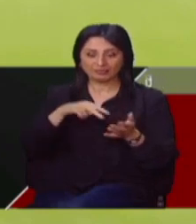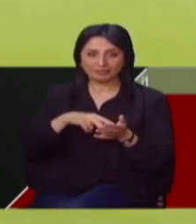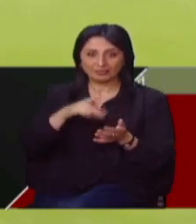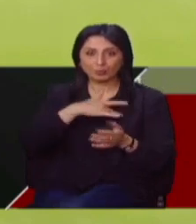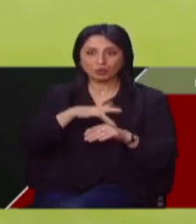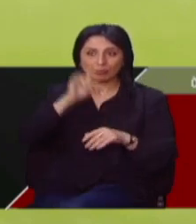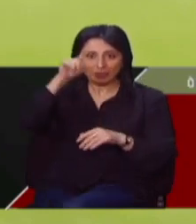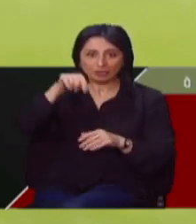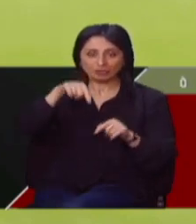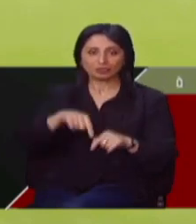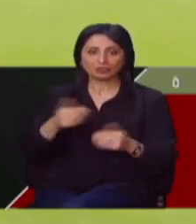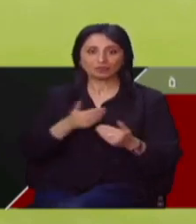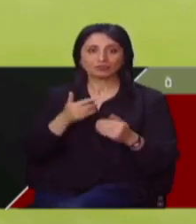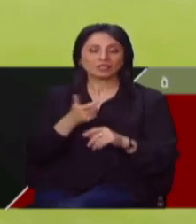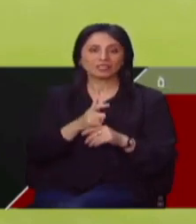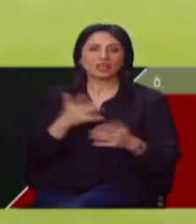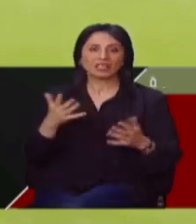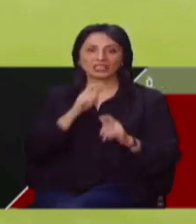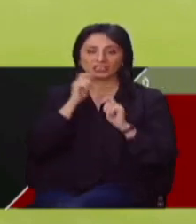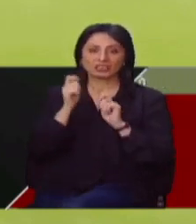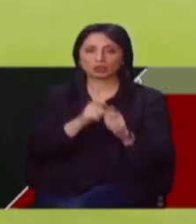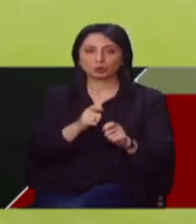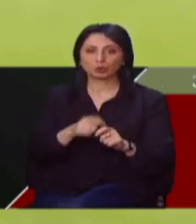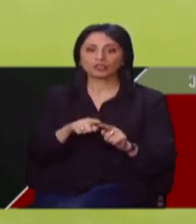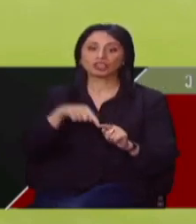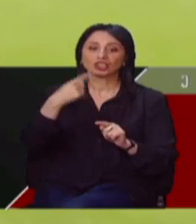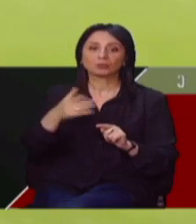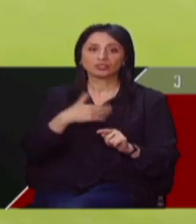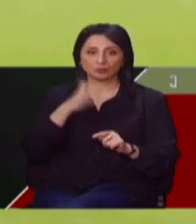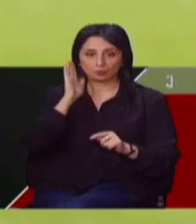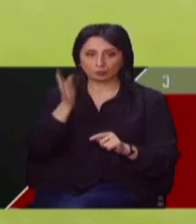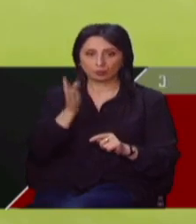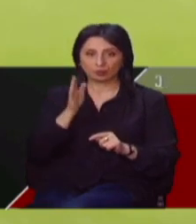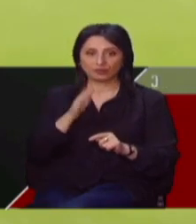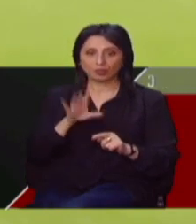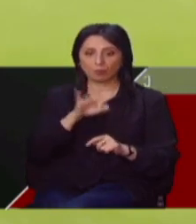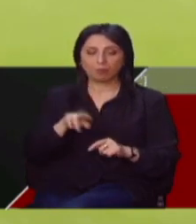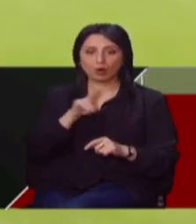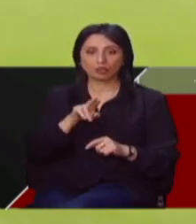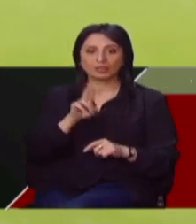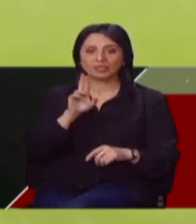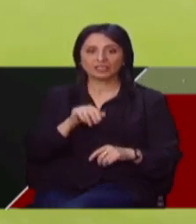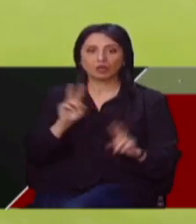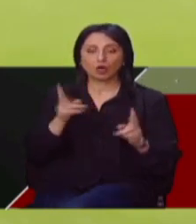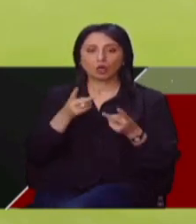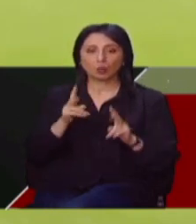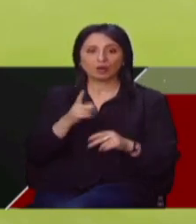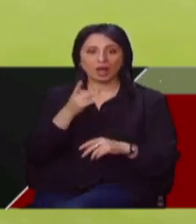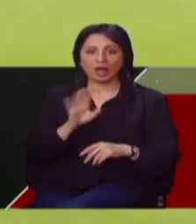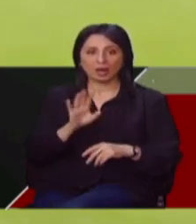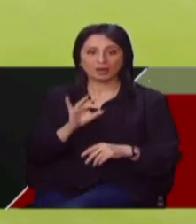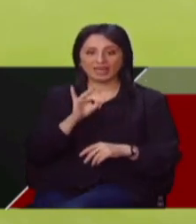გახდეს, გულშემატკივარი გახდეს, მე ფიფას არის ძალიან დიდი საჩუქარი და შემდგომში ჩვენ ვაპირებთ ფონდი და კლუბი და არა